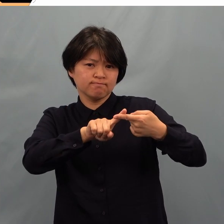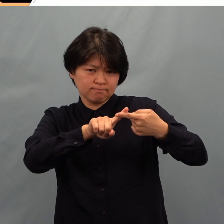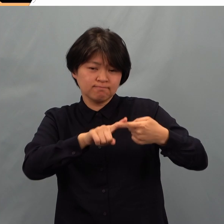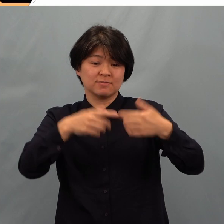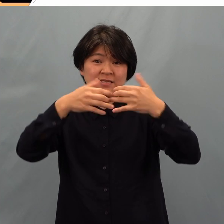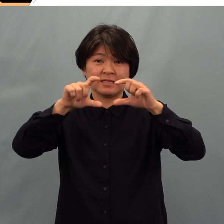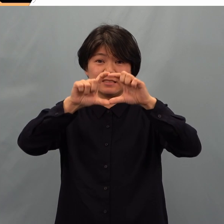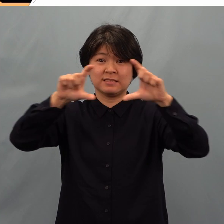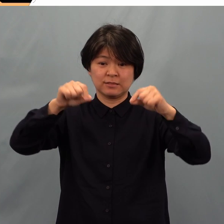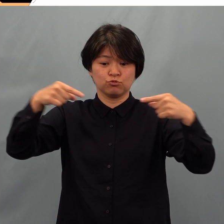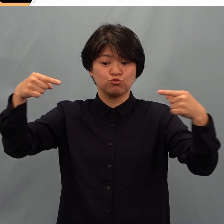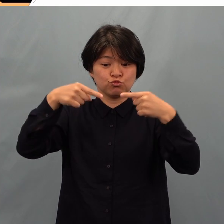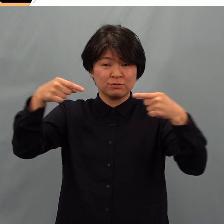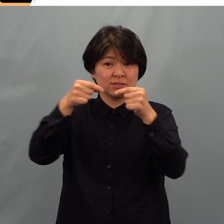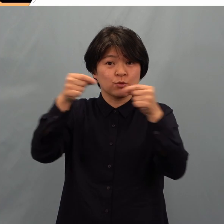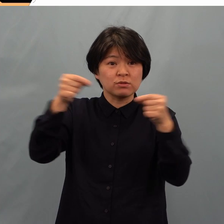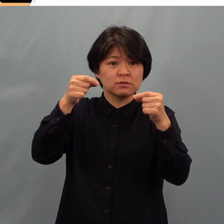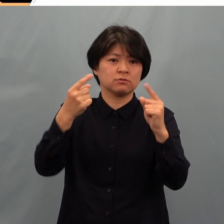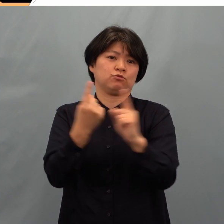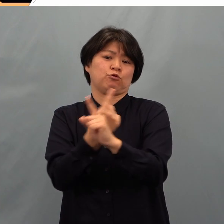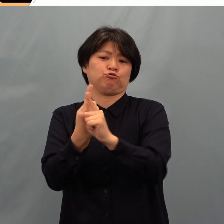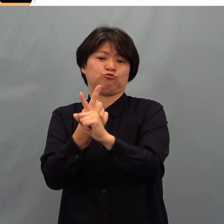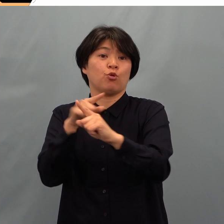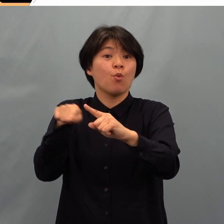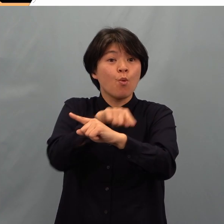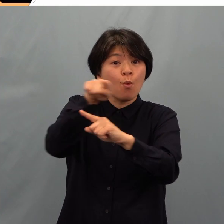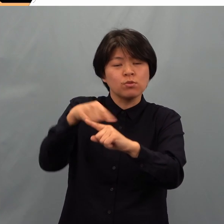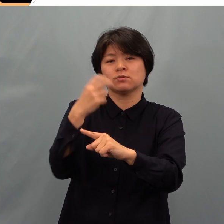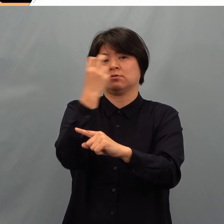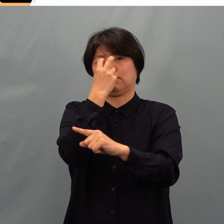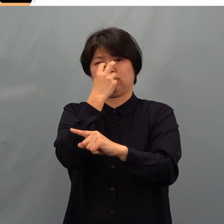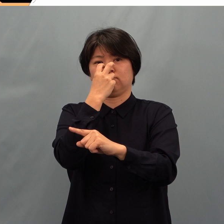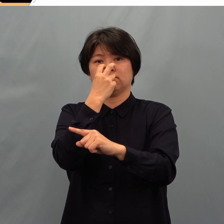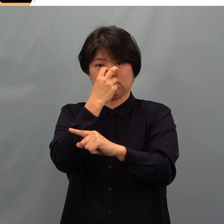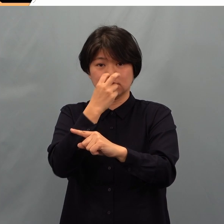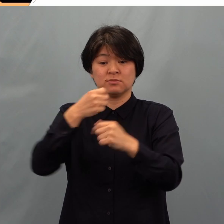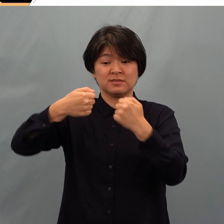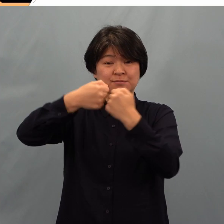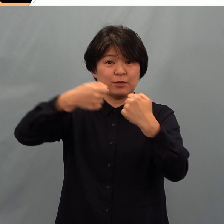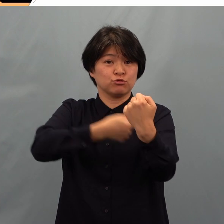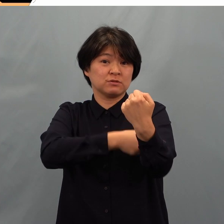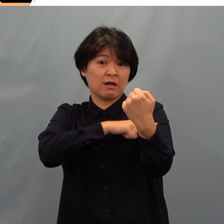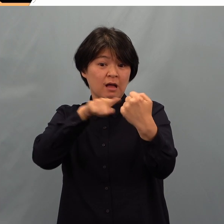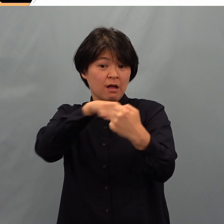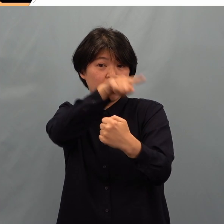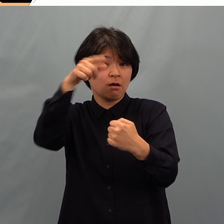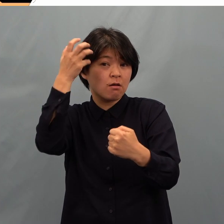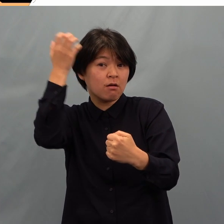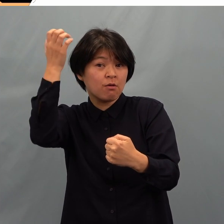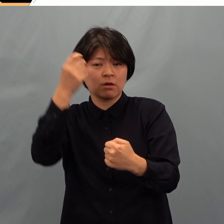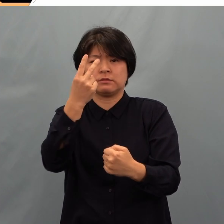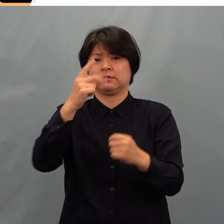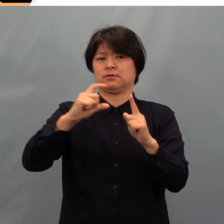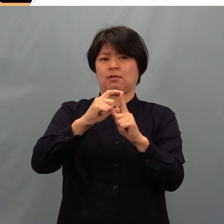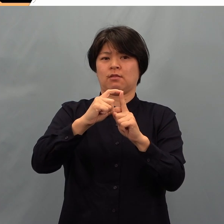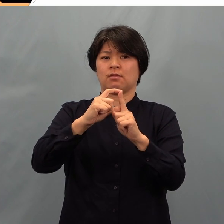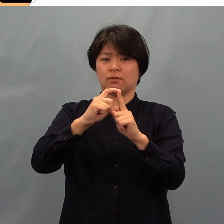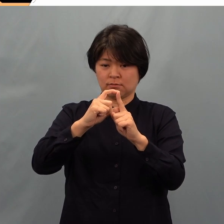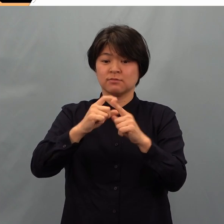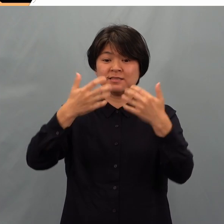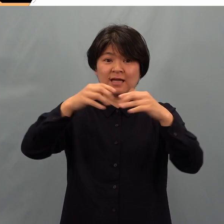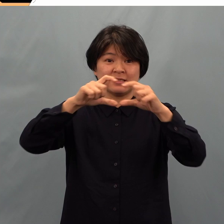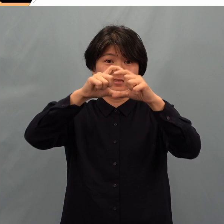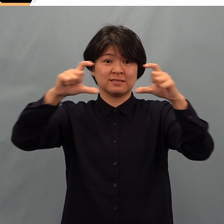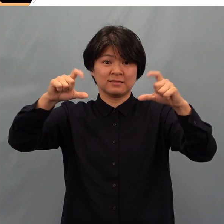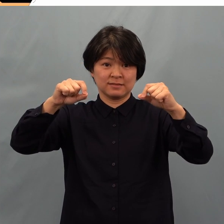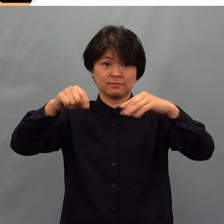力が働くと上下の電極の間の距離が変わるので電流が変化しますこの電流変化を測定し先